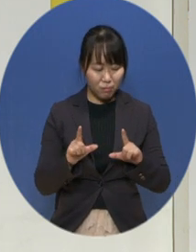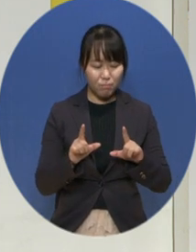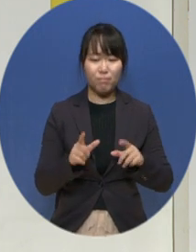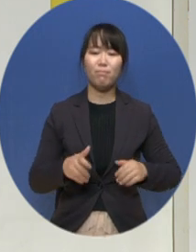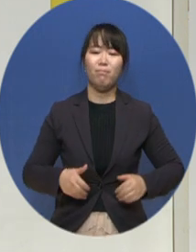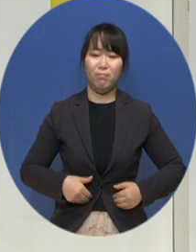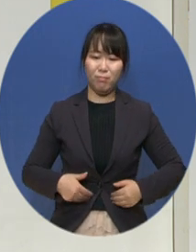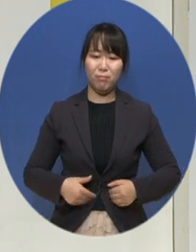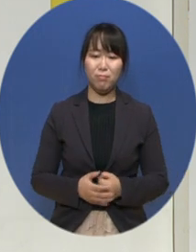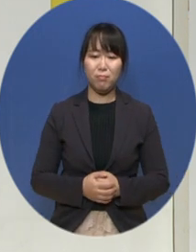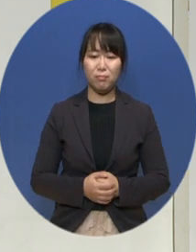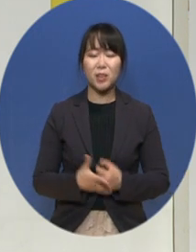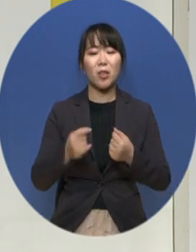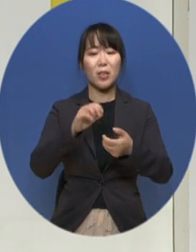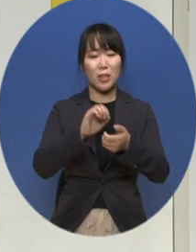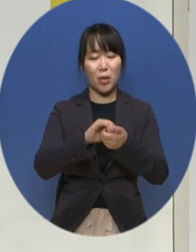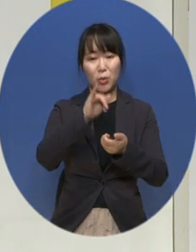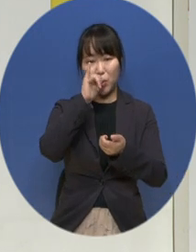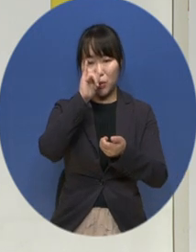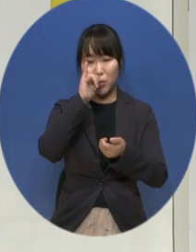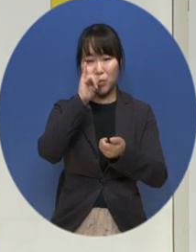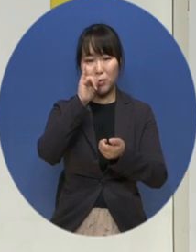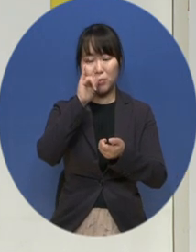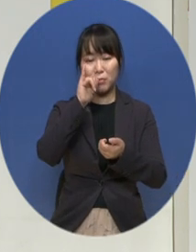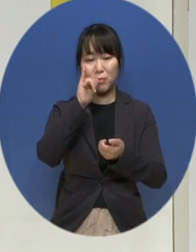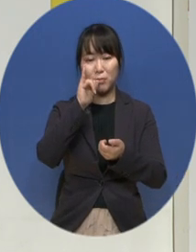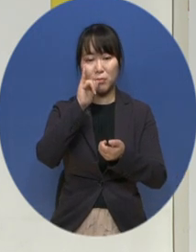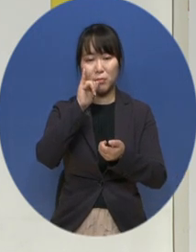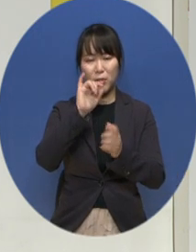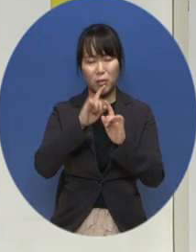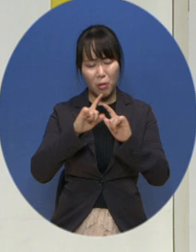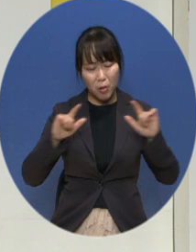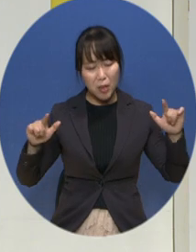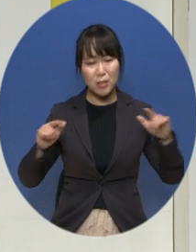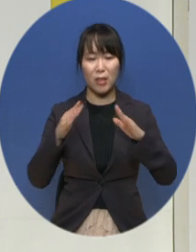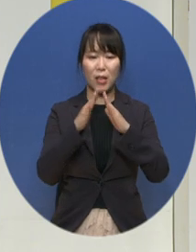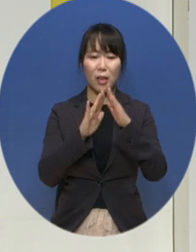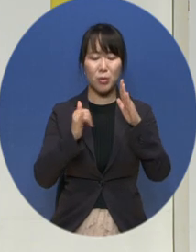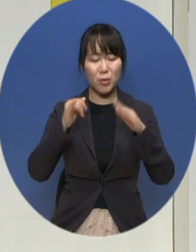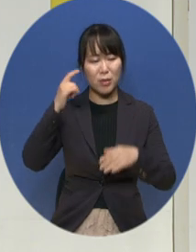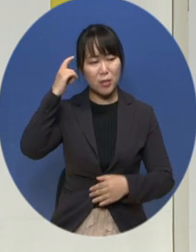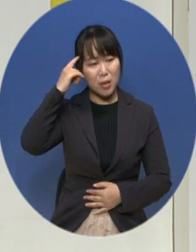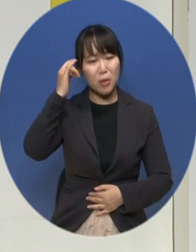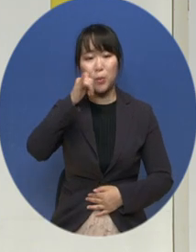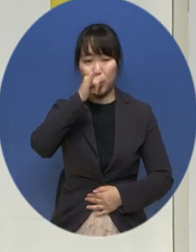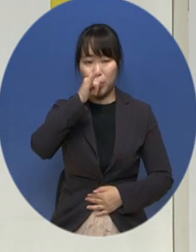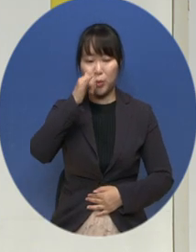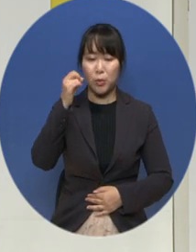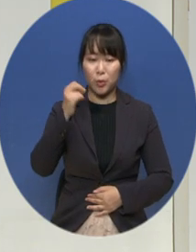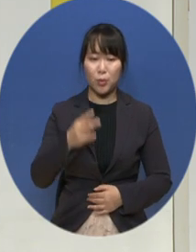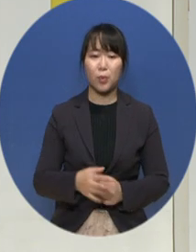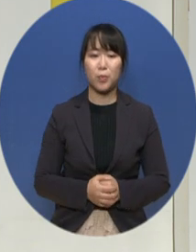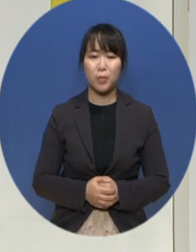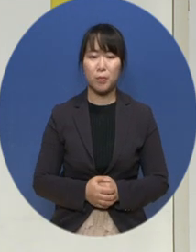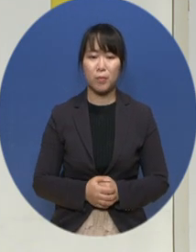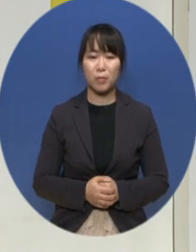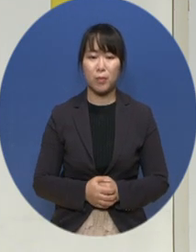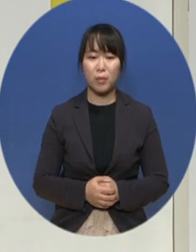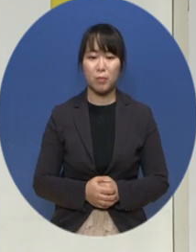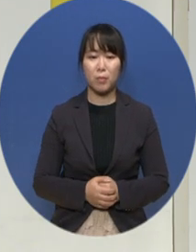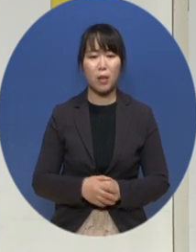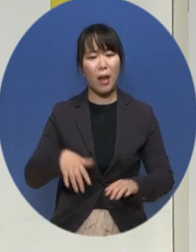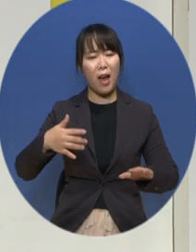해야 되니까 예 그럼 제약도 있고 해선 뭐 등등 으 그쪽 제가 또 낮고 또 아직